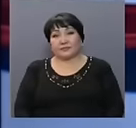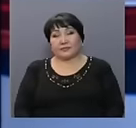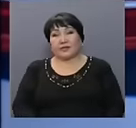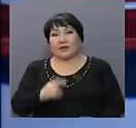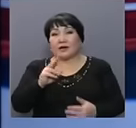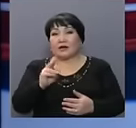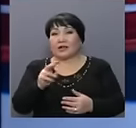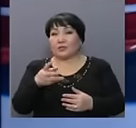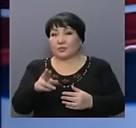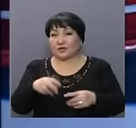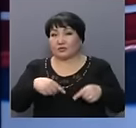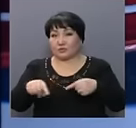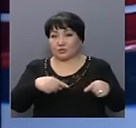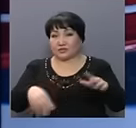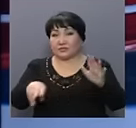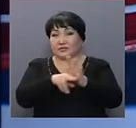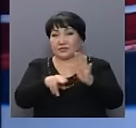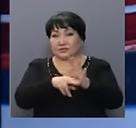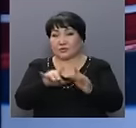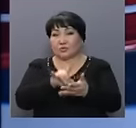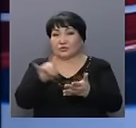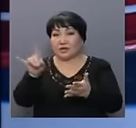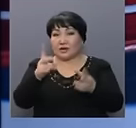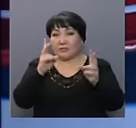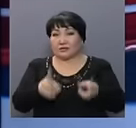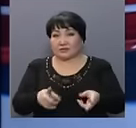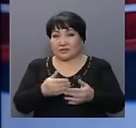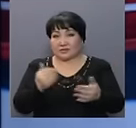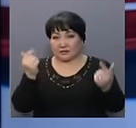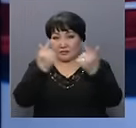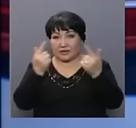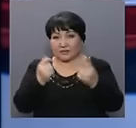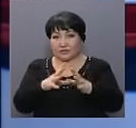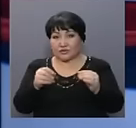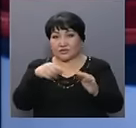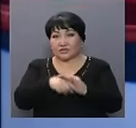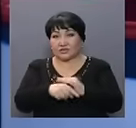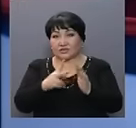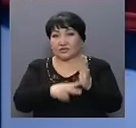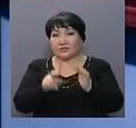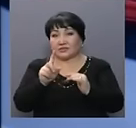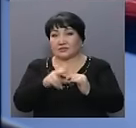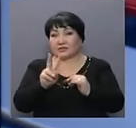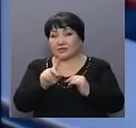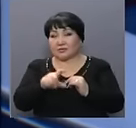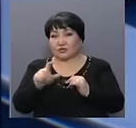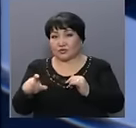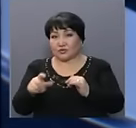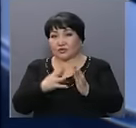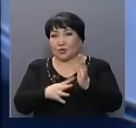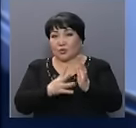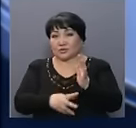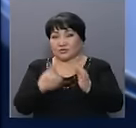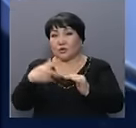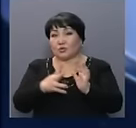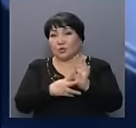Колумбияда футболшылар мінген ұшақ апатқа ұшырады. Алдын ала мәлімет бойынша бортта 72 жолаушы мен 9 экипаж мүшесі болған.